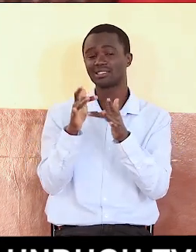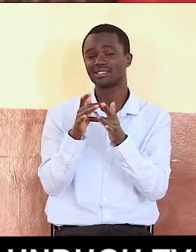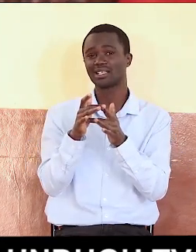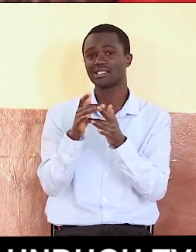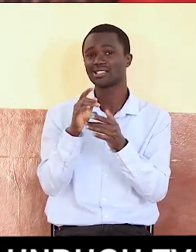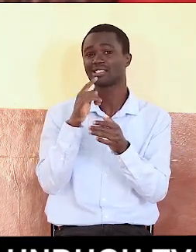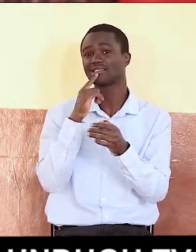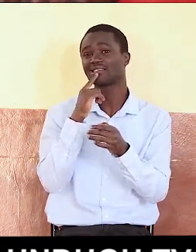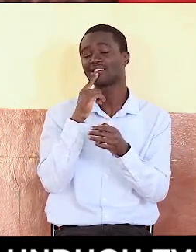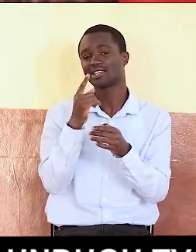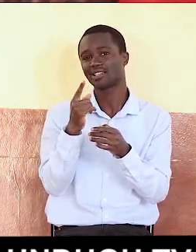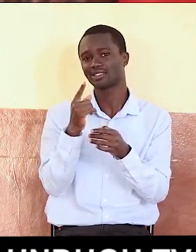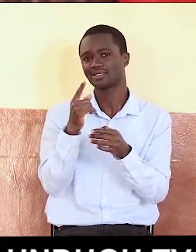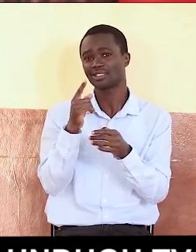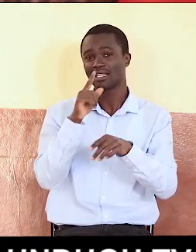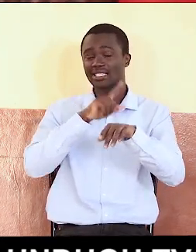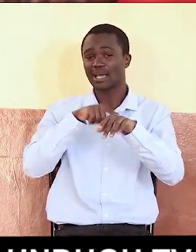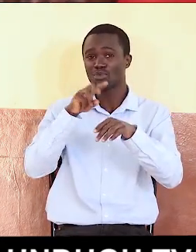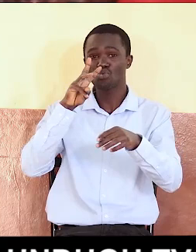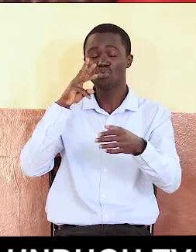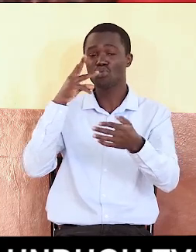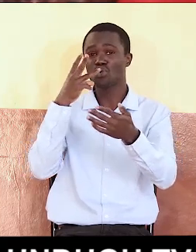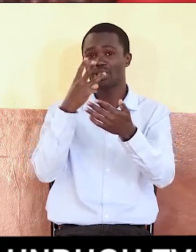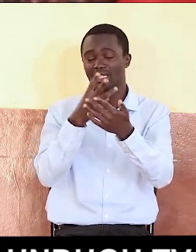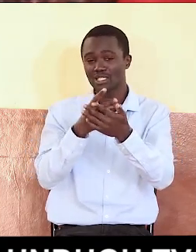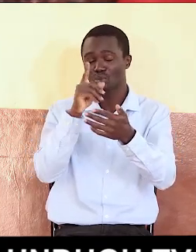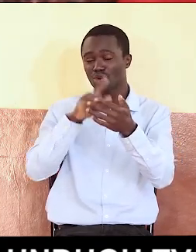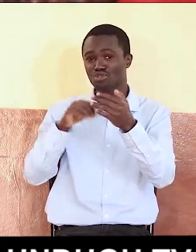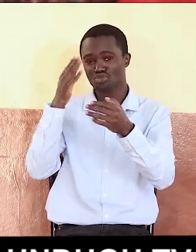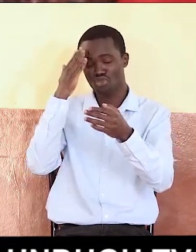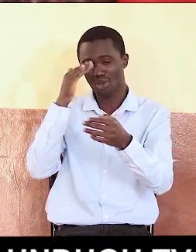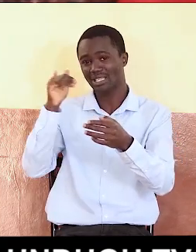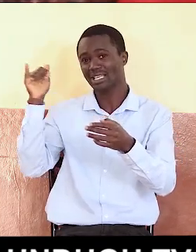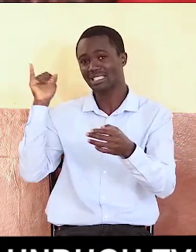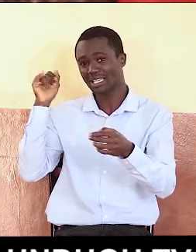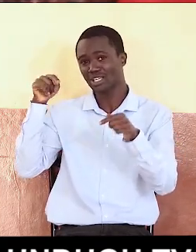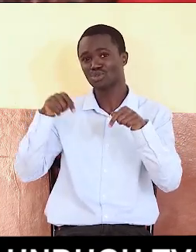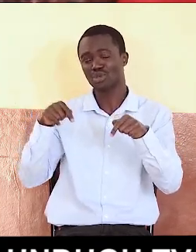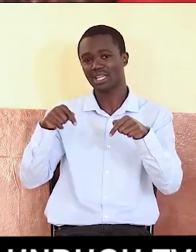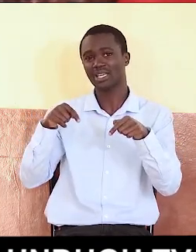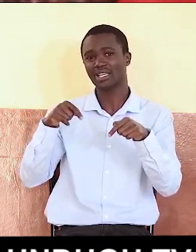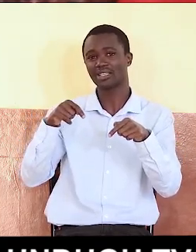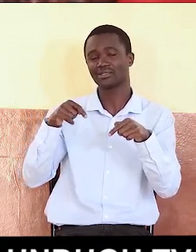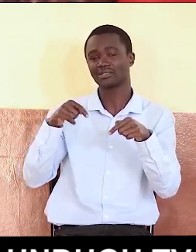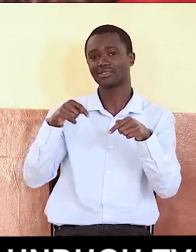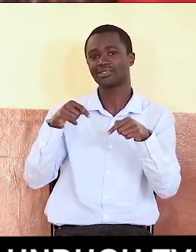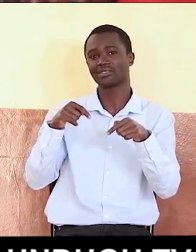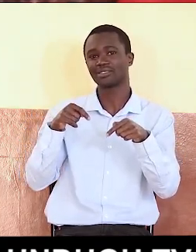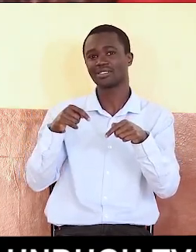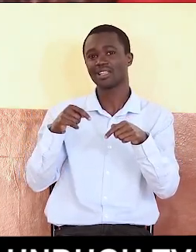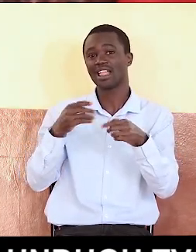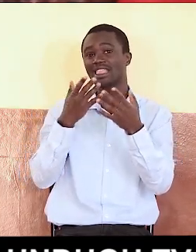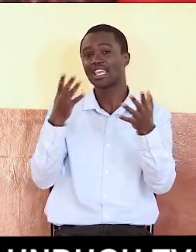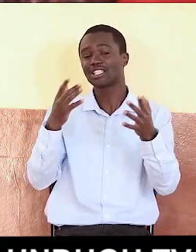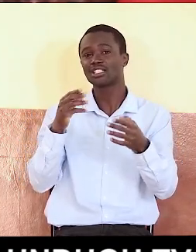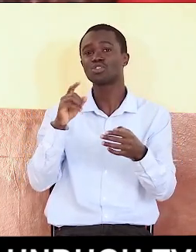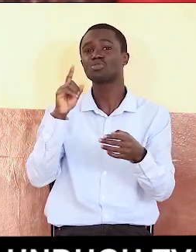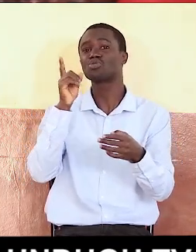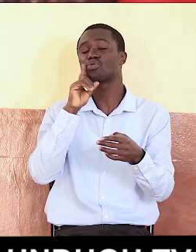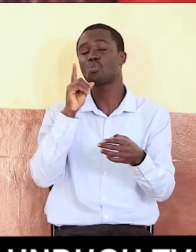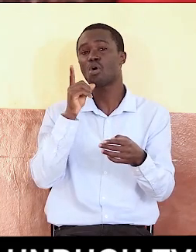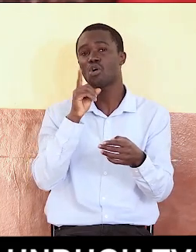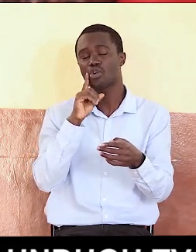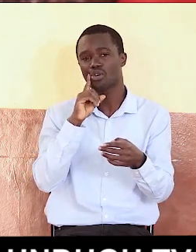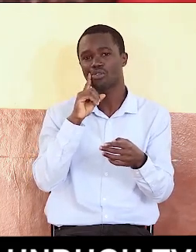shahidi, pamoja na yale unayajua ya jana na juzi na ya leo, yale mengine ya kesho yatakuja kama